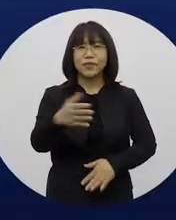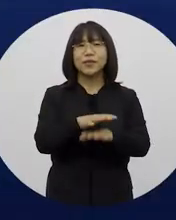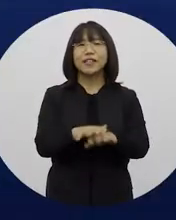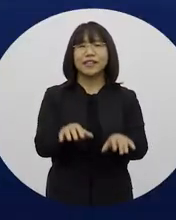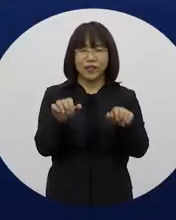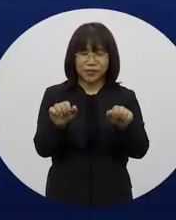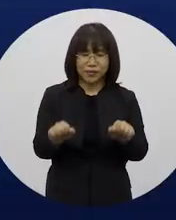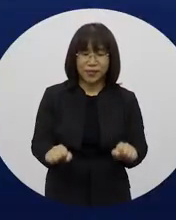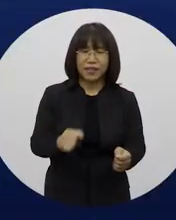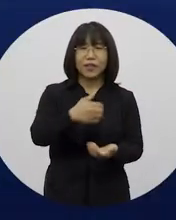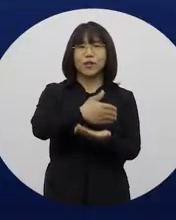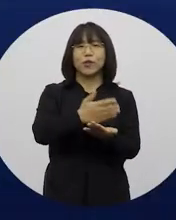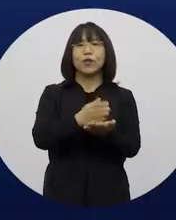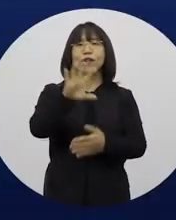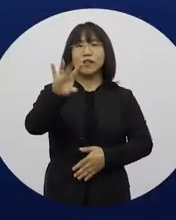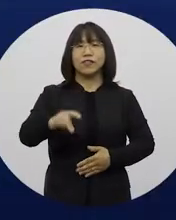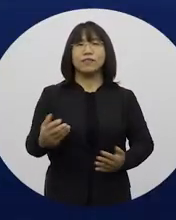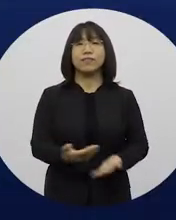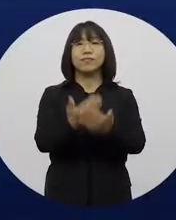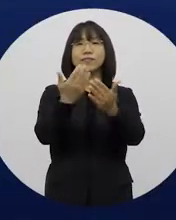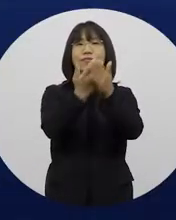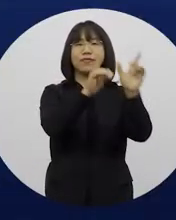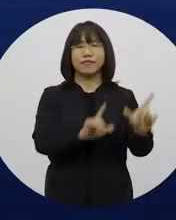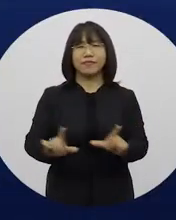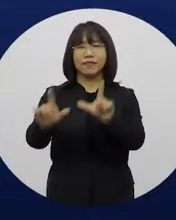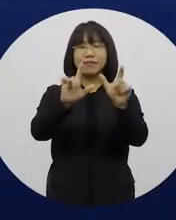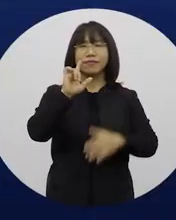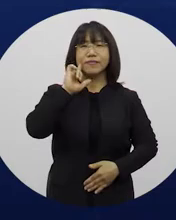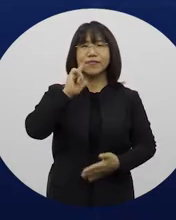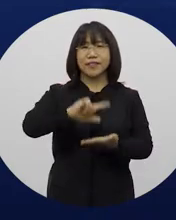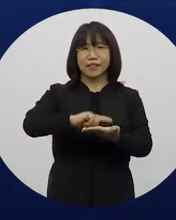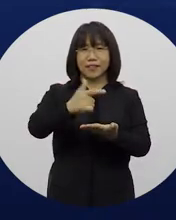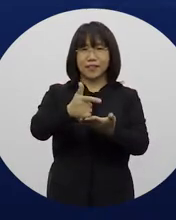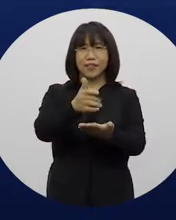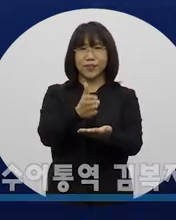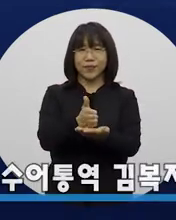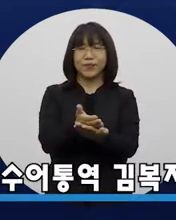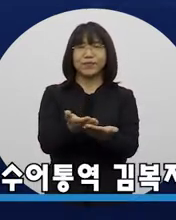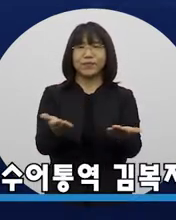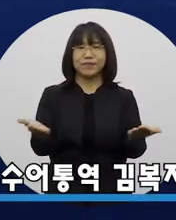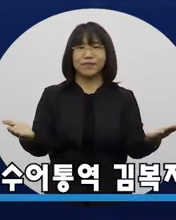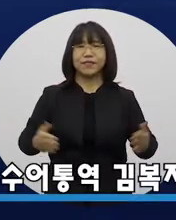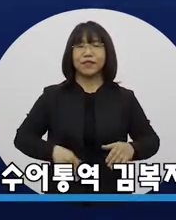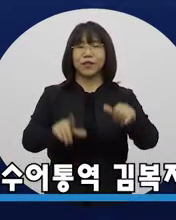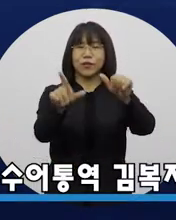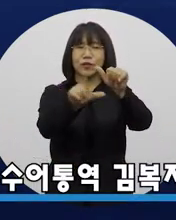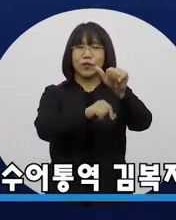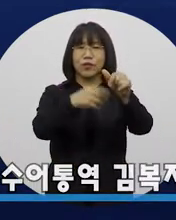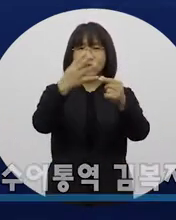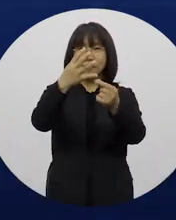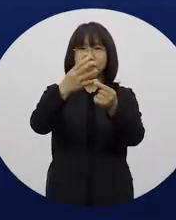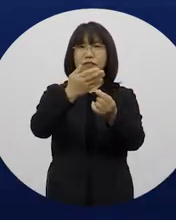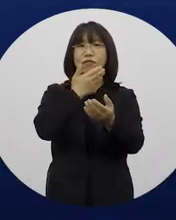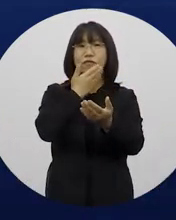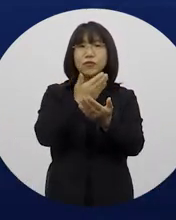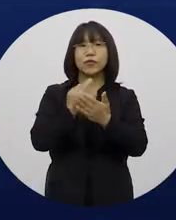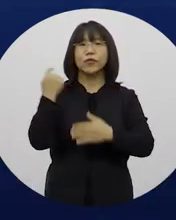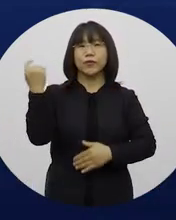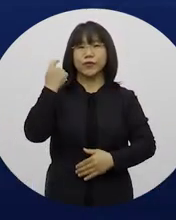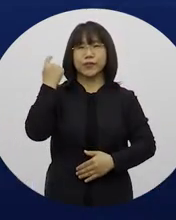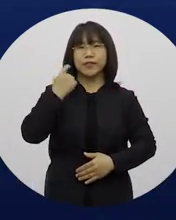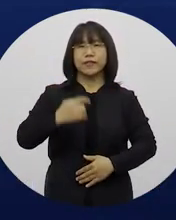여러분 안녕하십니까? 조화로운 성장, 삶이 아름다운 강서, 아이강서TV 김민주입니다. 5월 넷째 주 주간